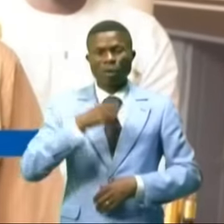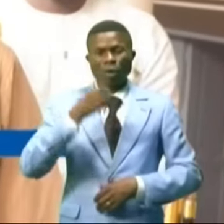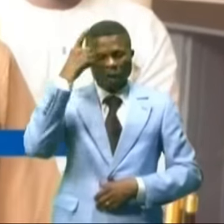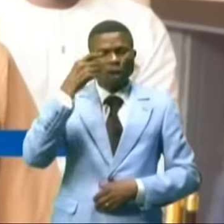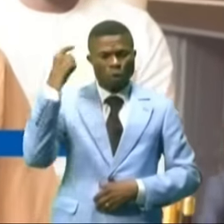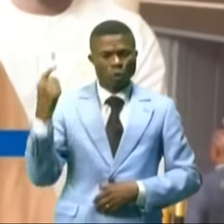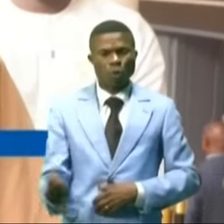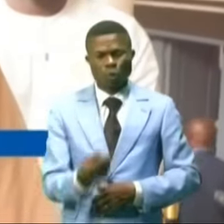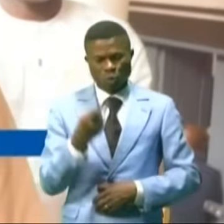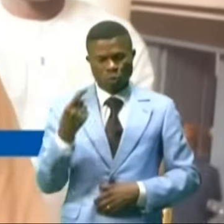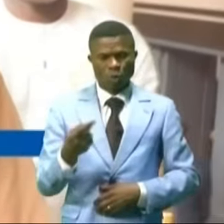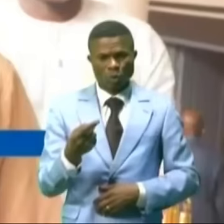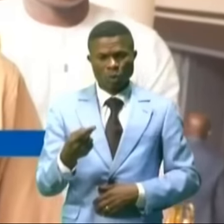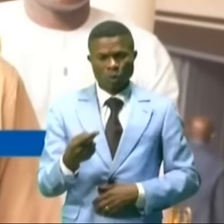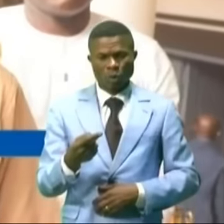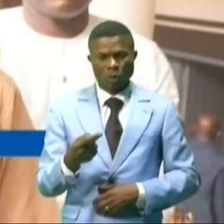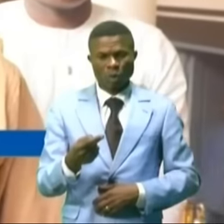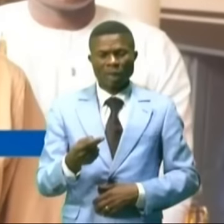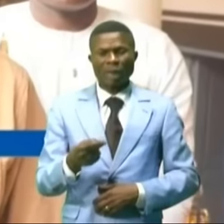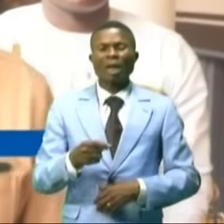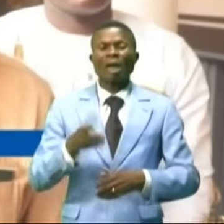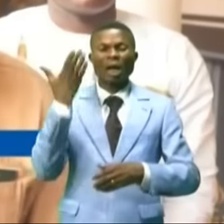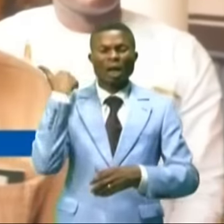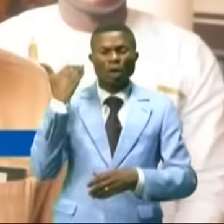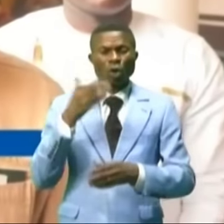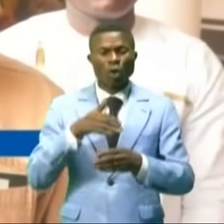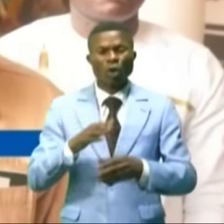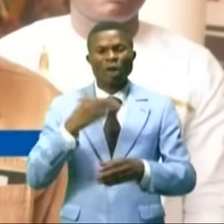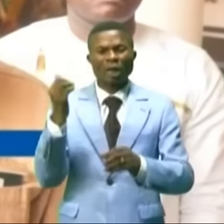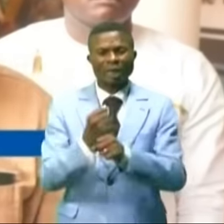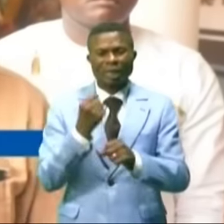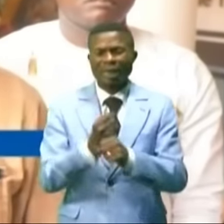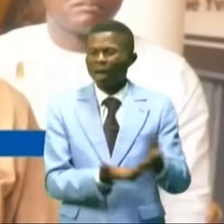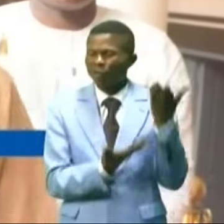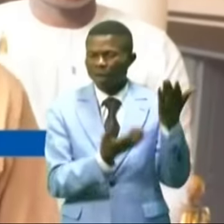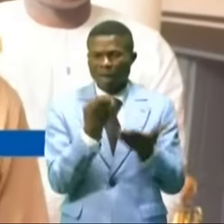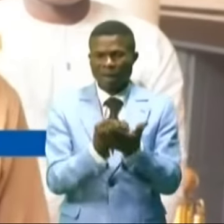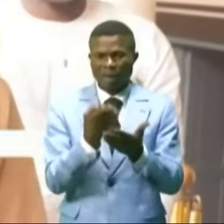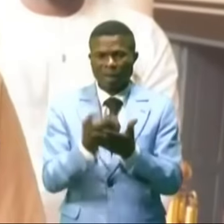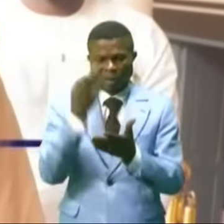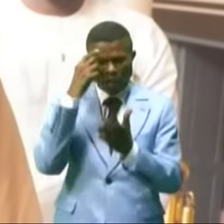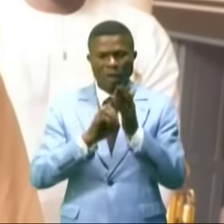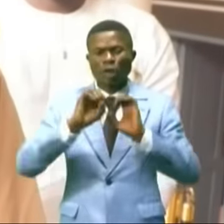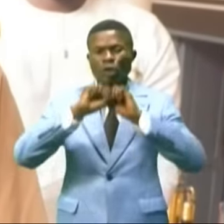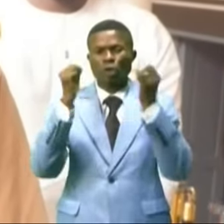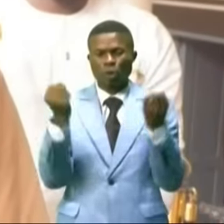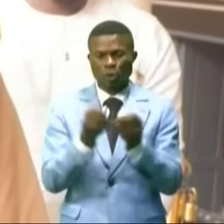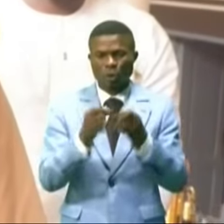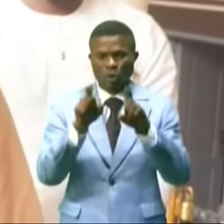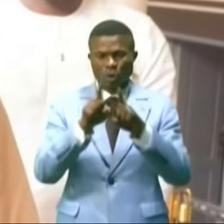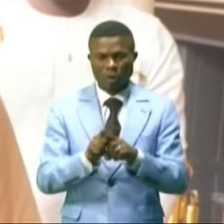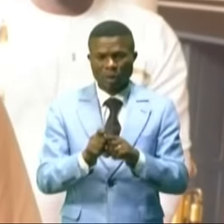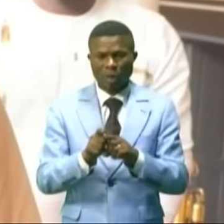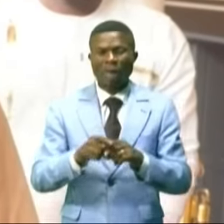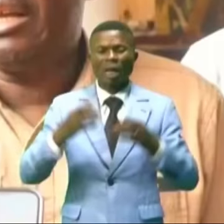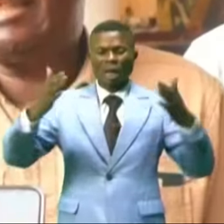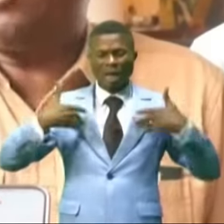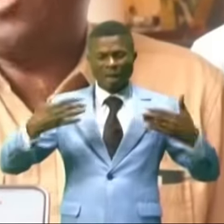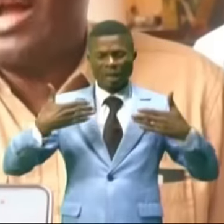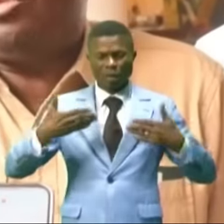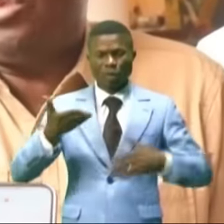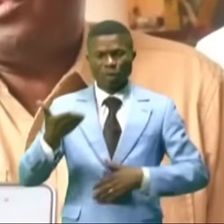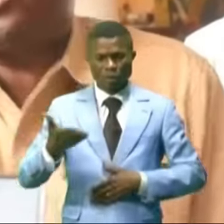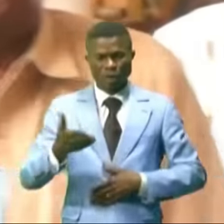réellement comment les tourbières jouent son rôle économique d'abord, social et écologique surtout.